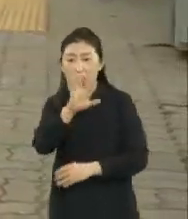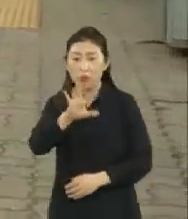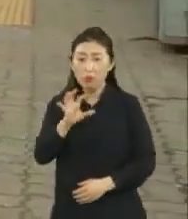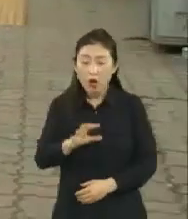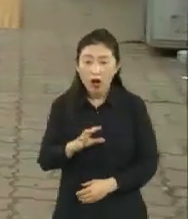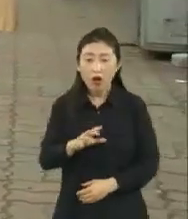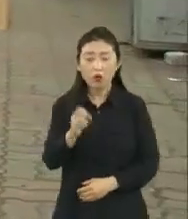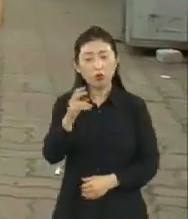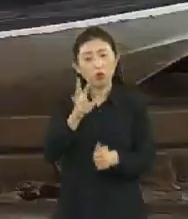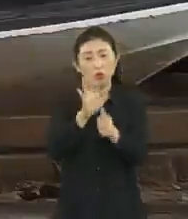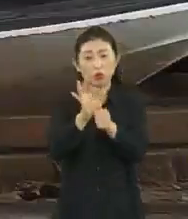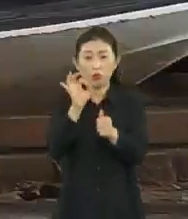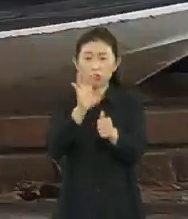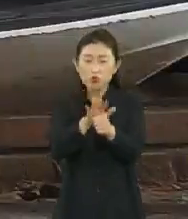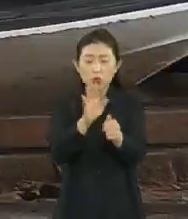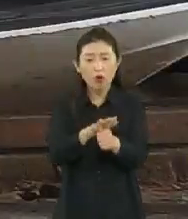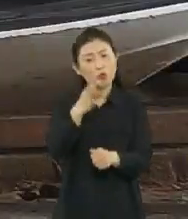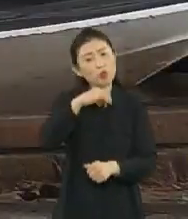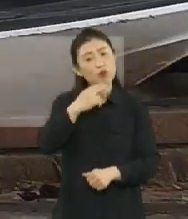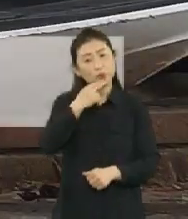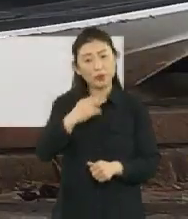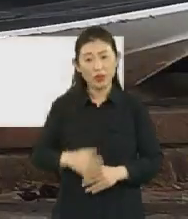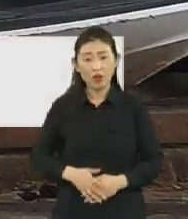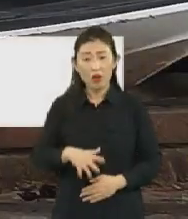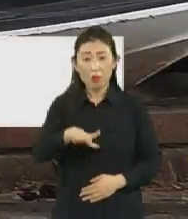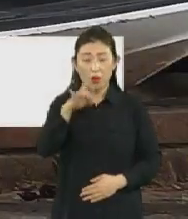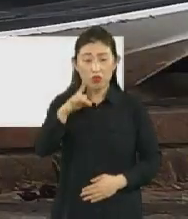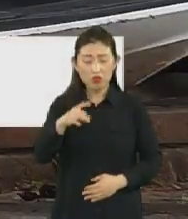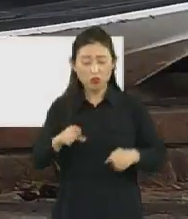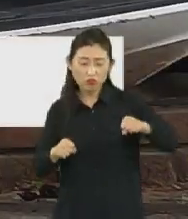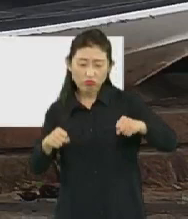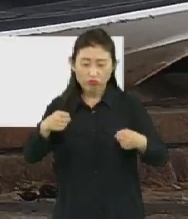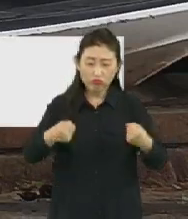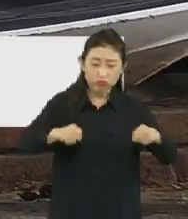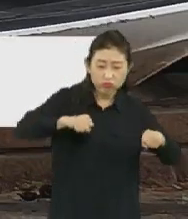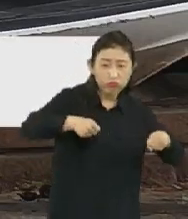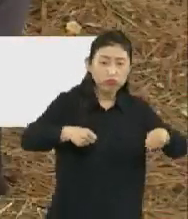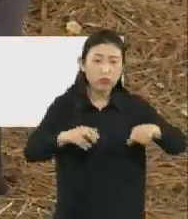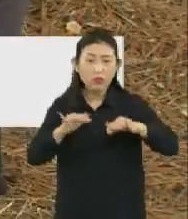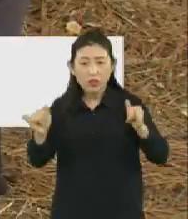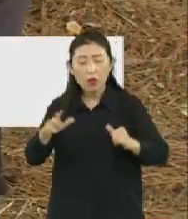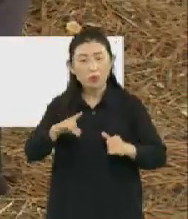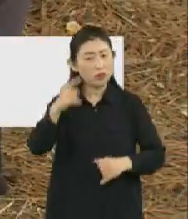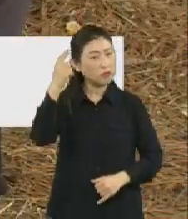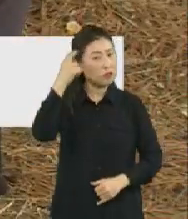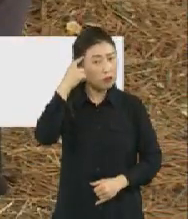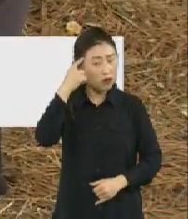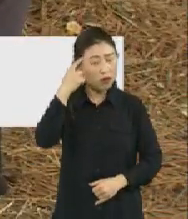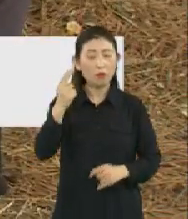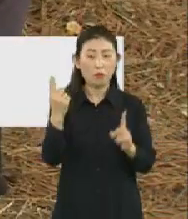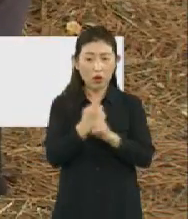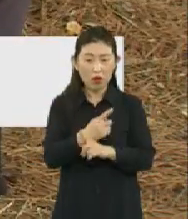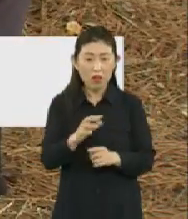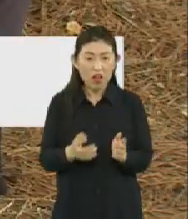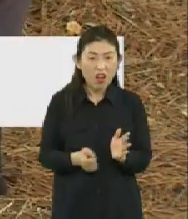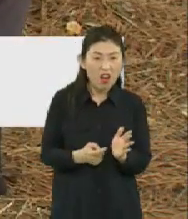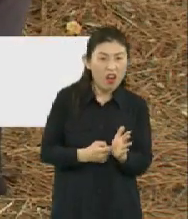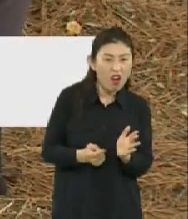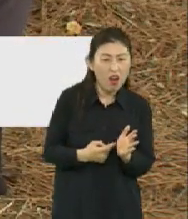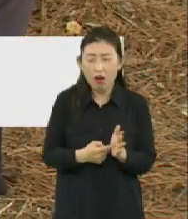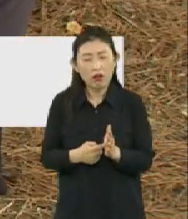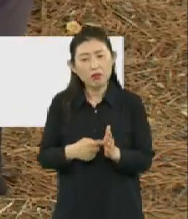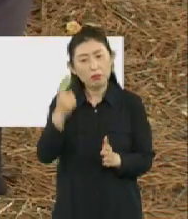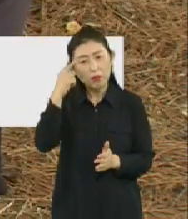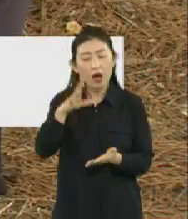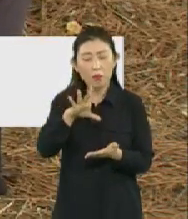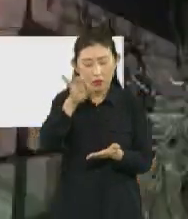거두기 어렵습니다. 제일 먼저 일단 저희 라이더들이 바뀌어야 되겠더라고요. 아무리 바빠도 아무리 급해도 최소한의